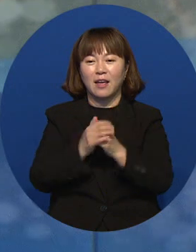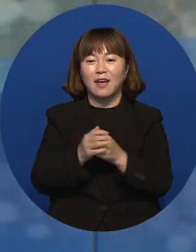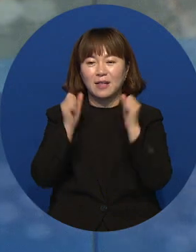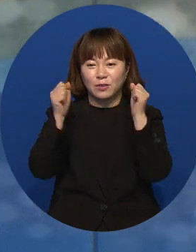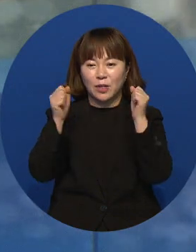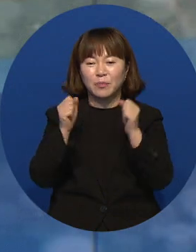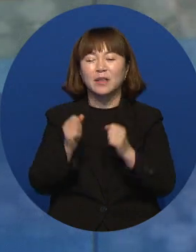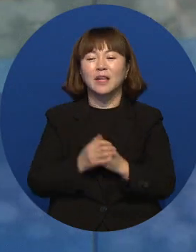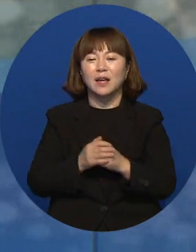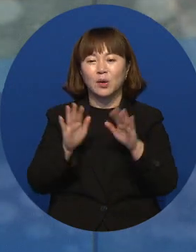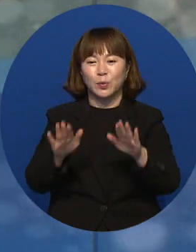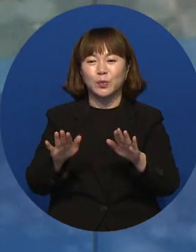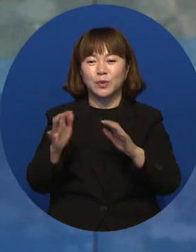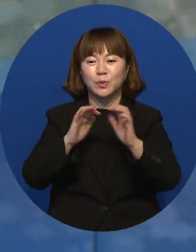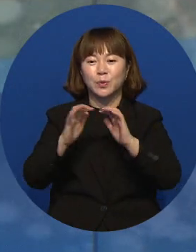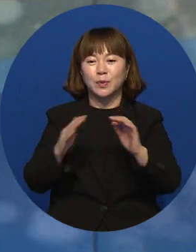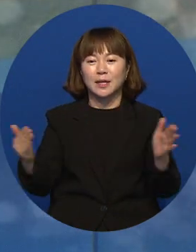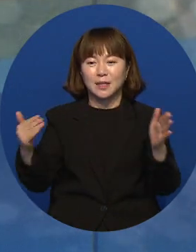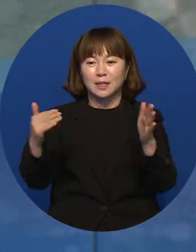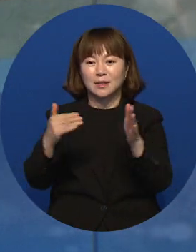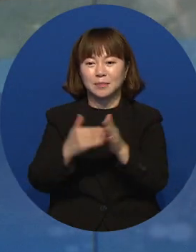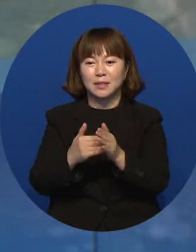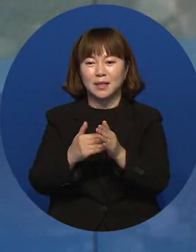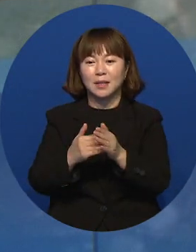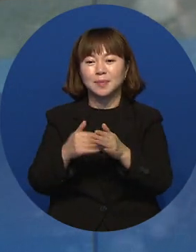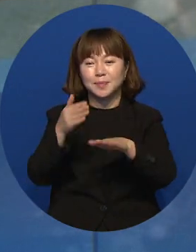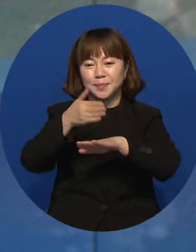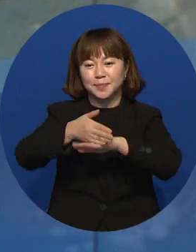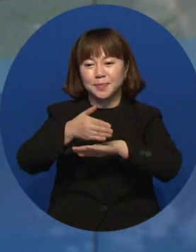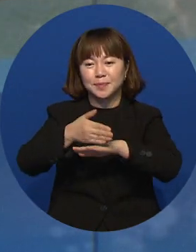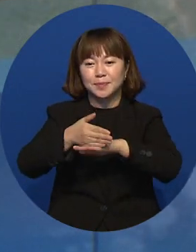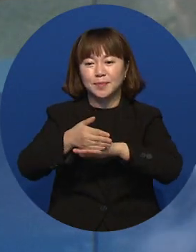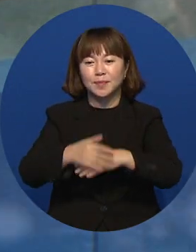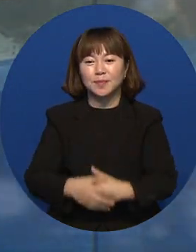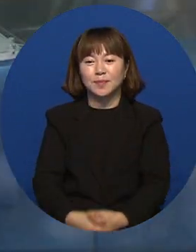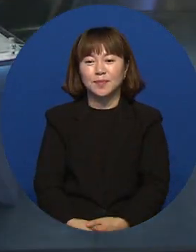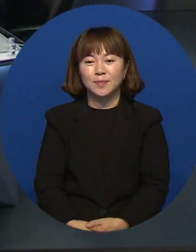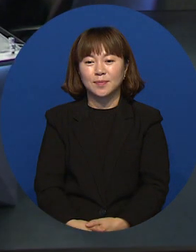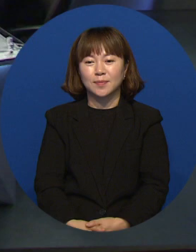시시각각 여기까지 함께 하셨습니다 다음 시간에 뵙겠습니다 고맙습니다